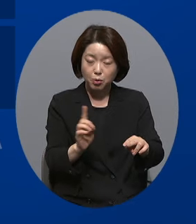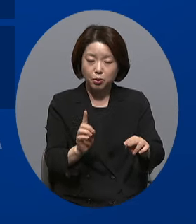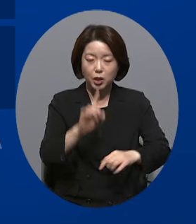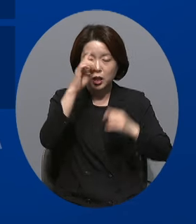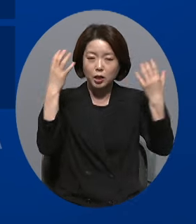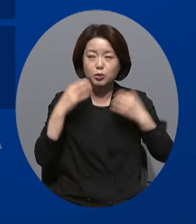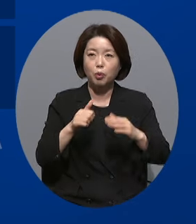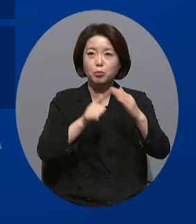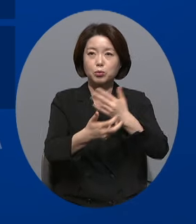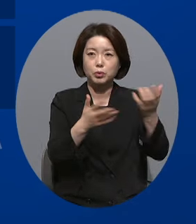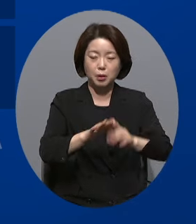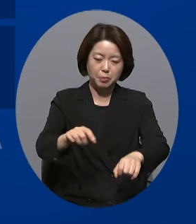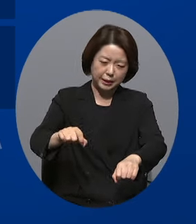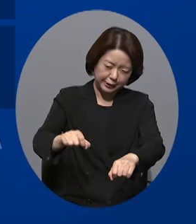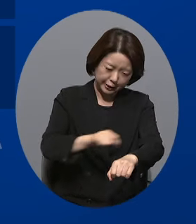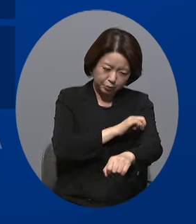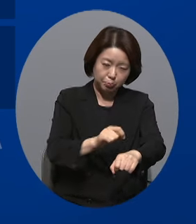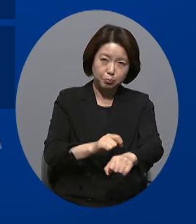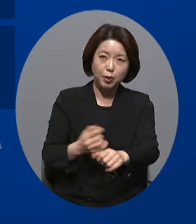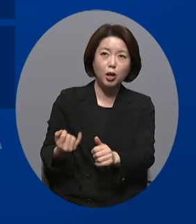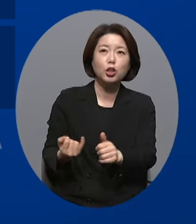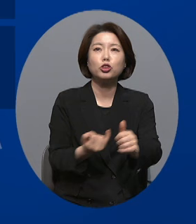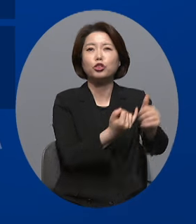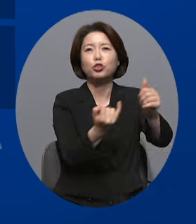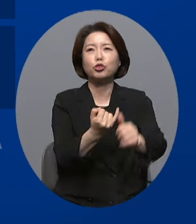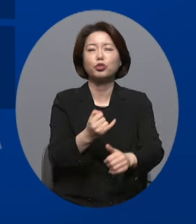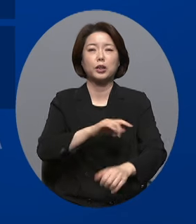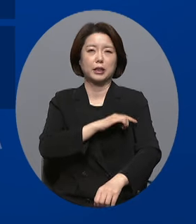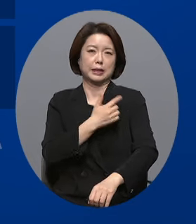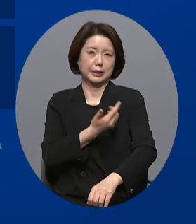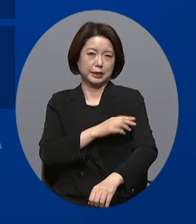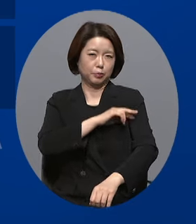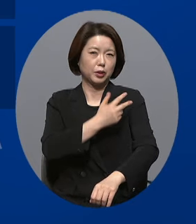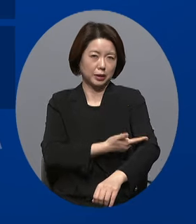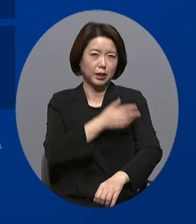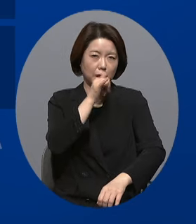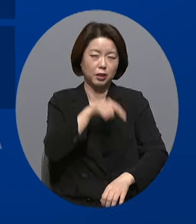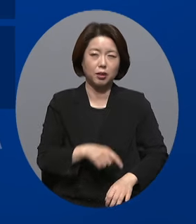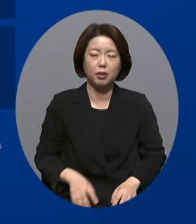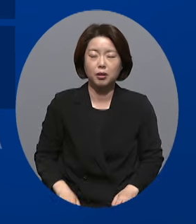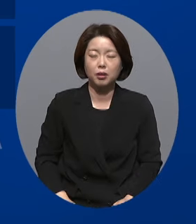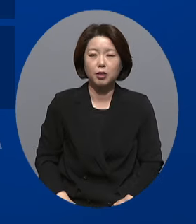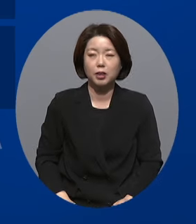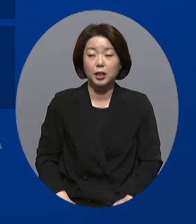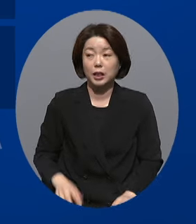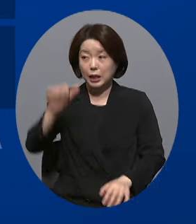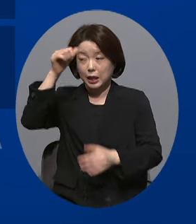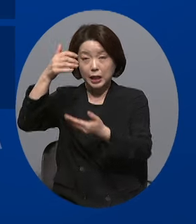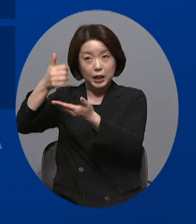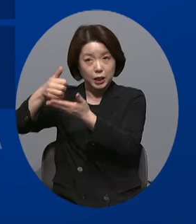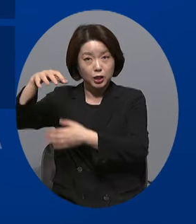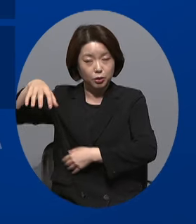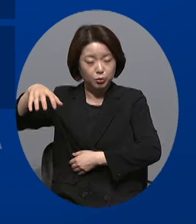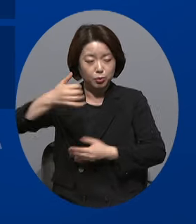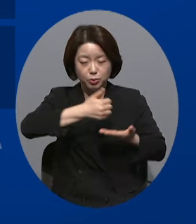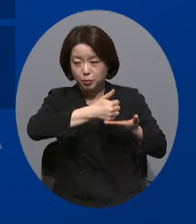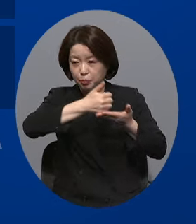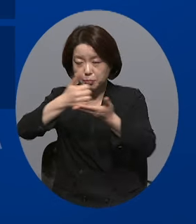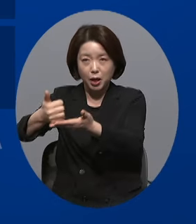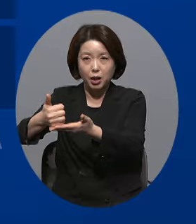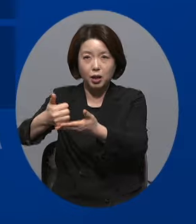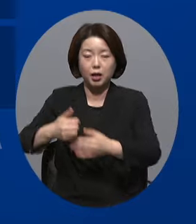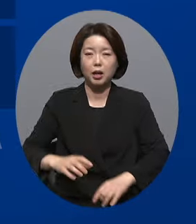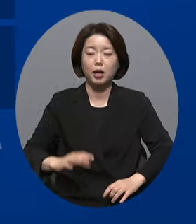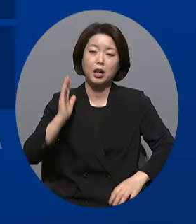대표단 특별수행원 자격이었습니다. 그동안 민주당이 인도 측에서 김 여사를 공식 초청한 그러니까 영부인 단독